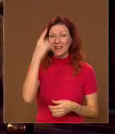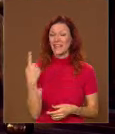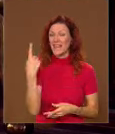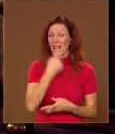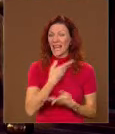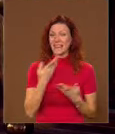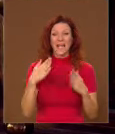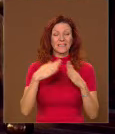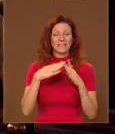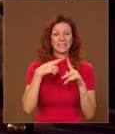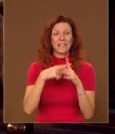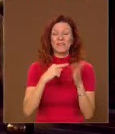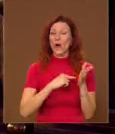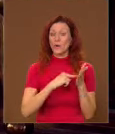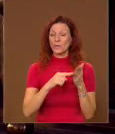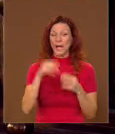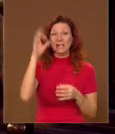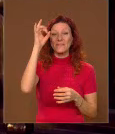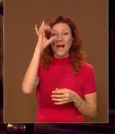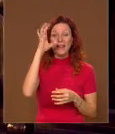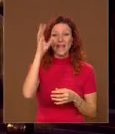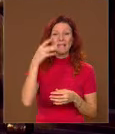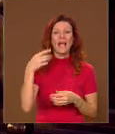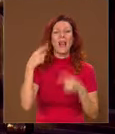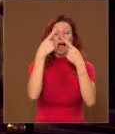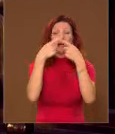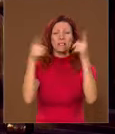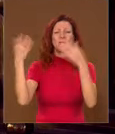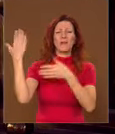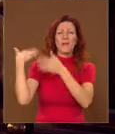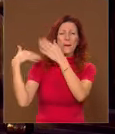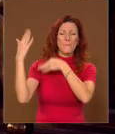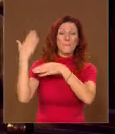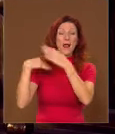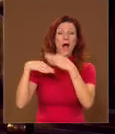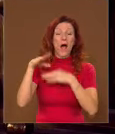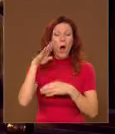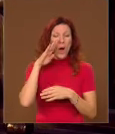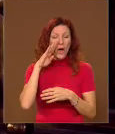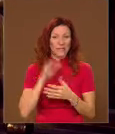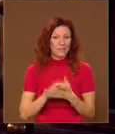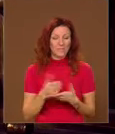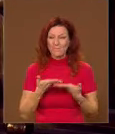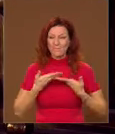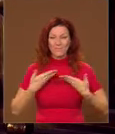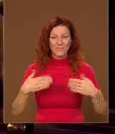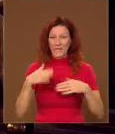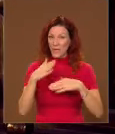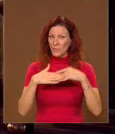когато църквата отбелязва неделята на светите праотци. Ние се подготвяме